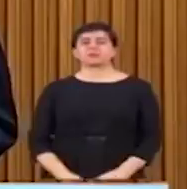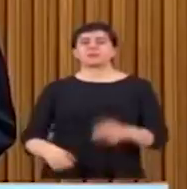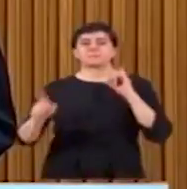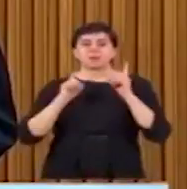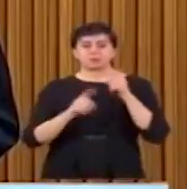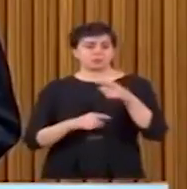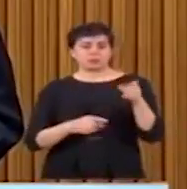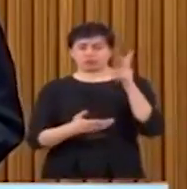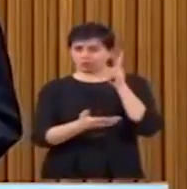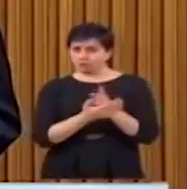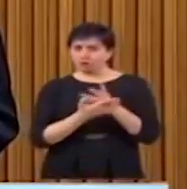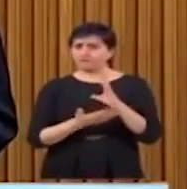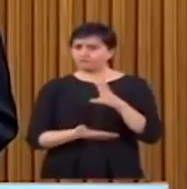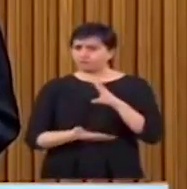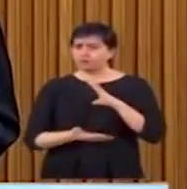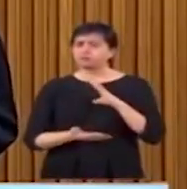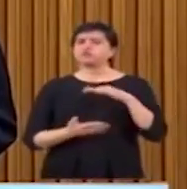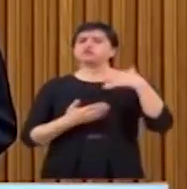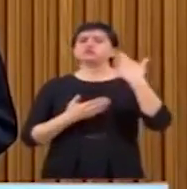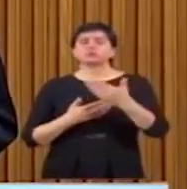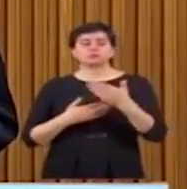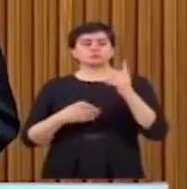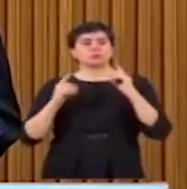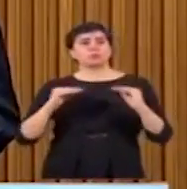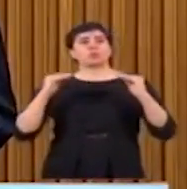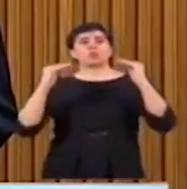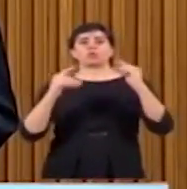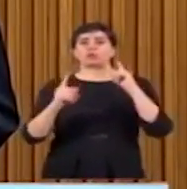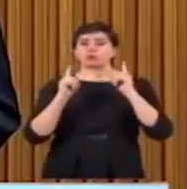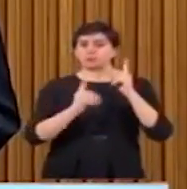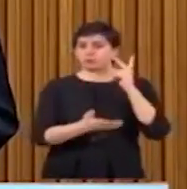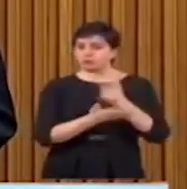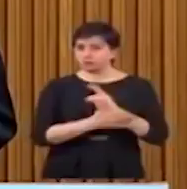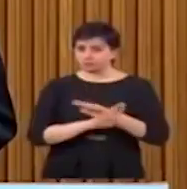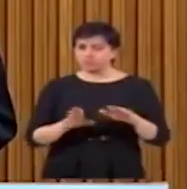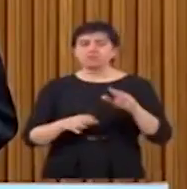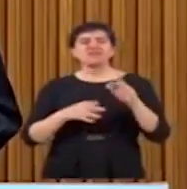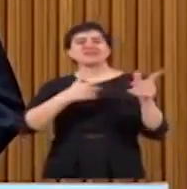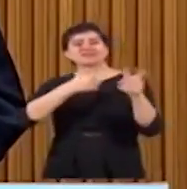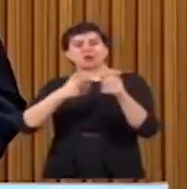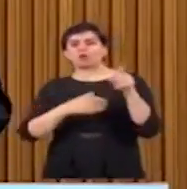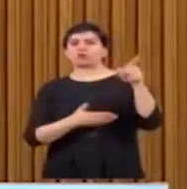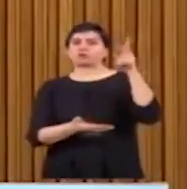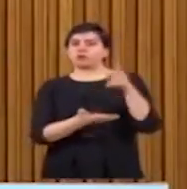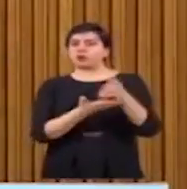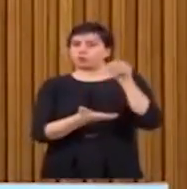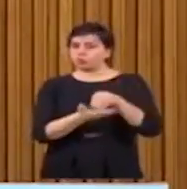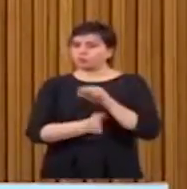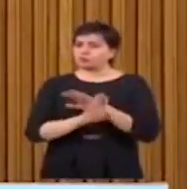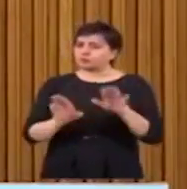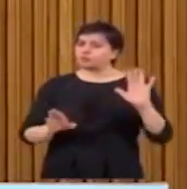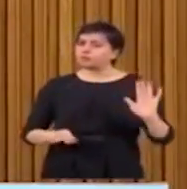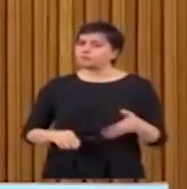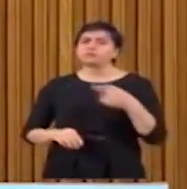mahkeme kararına rağmen, Yargıtay kararına rağmen, terör örgütü saymasına rağmen,